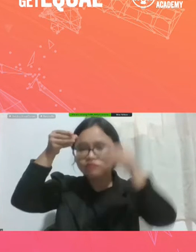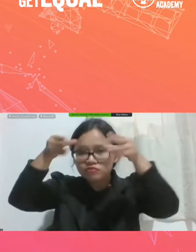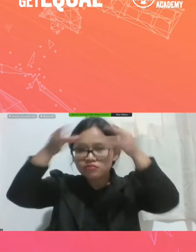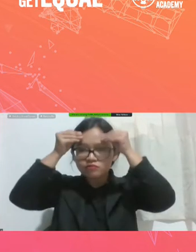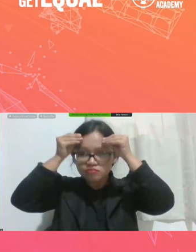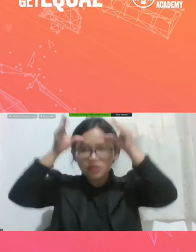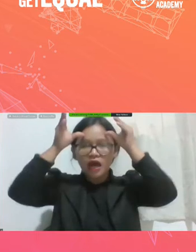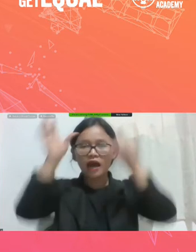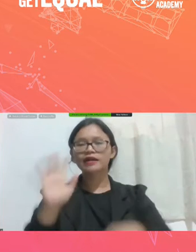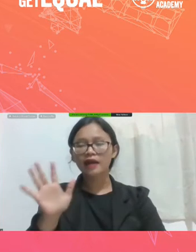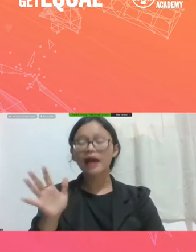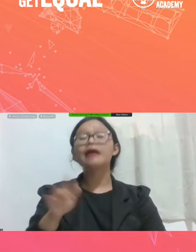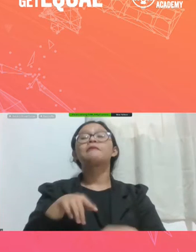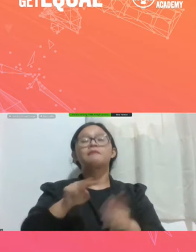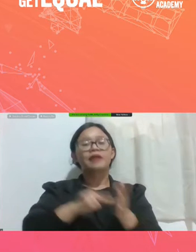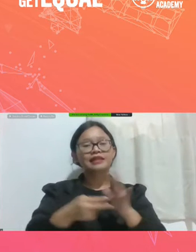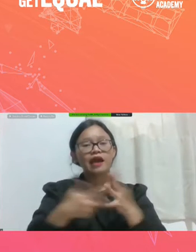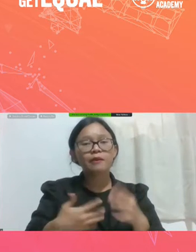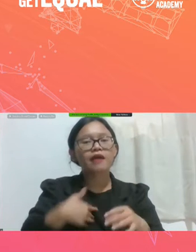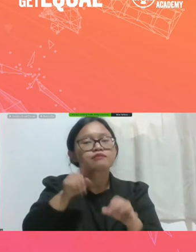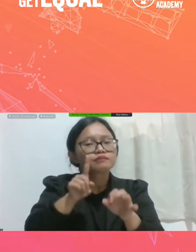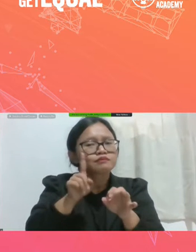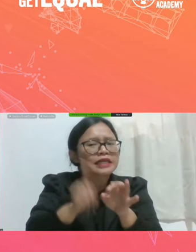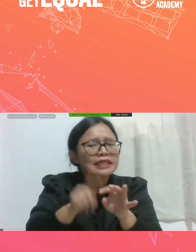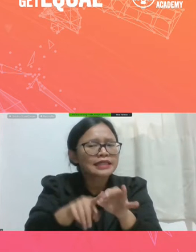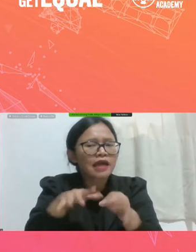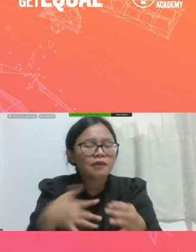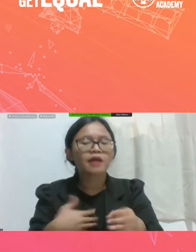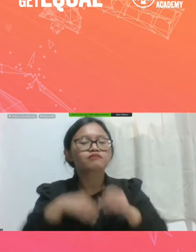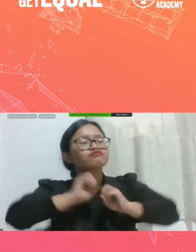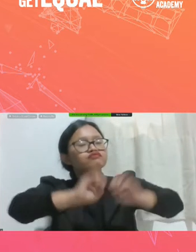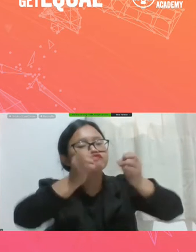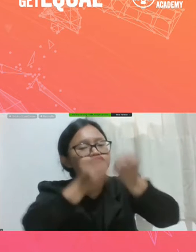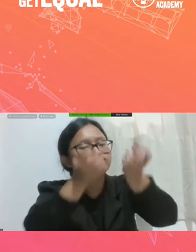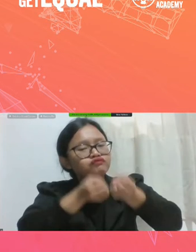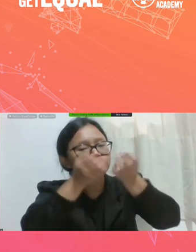mengidentifikasi bahwa itu KBGO dan dia bisa menghindari atau mencegah itu. Next.